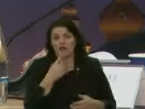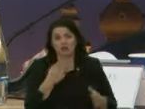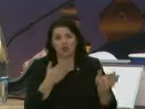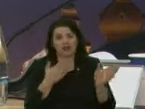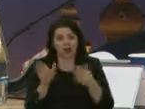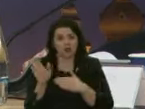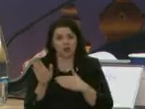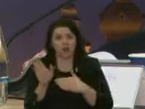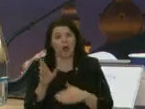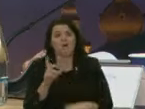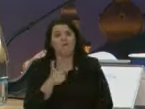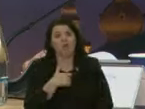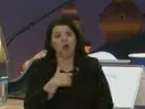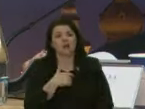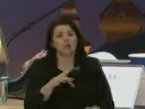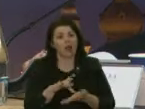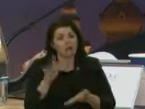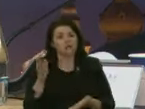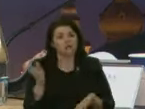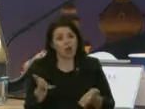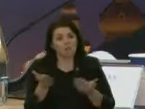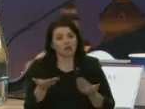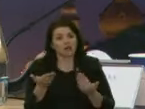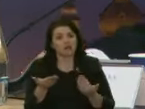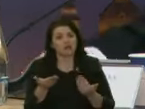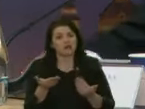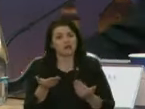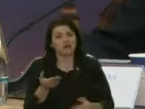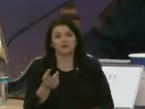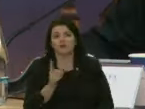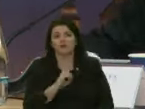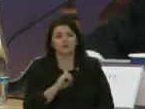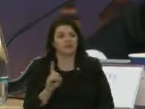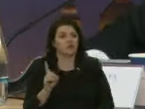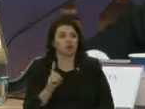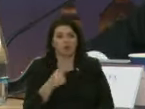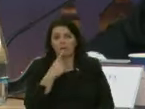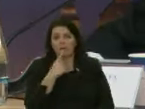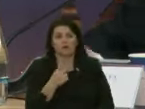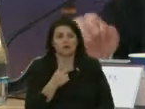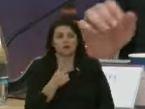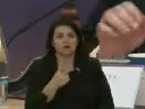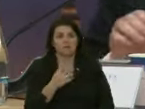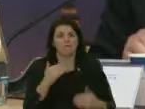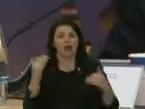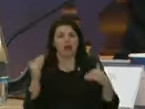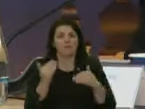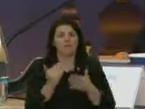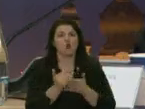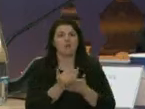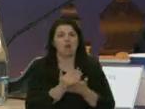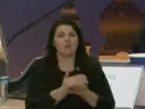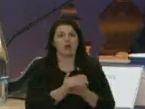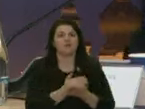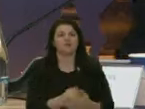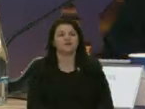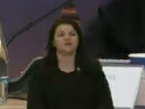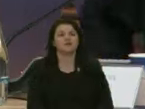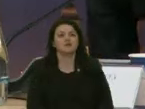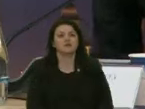început asta, pot era mult mai rapizi. Dar nu a fost nimeni în stare să-mi sintetizeze până la urmă marea problemă a sistemului. Acum,